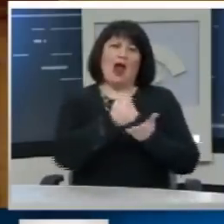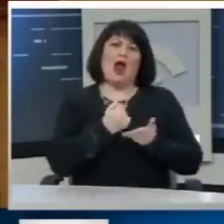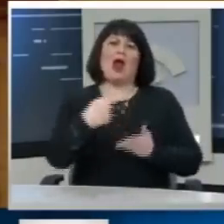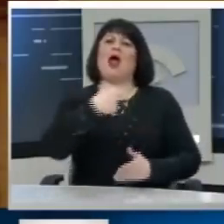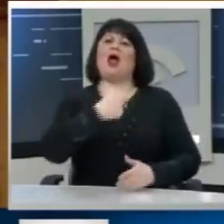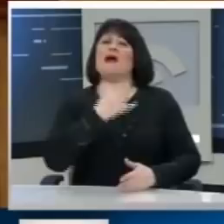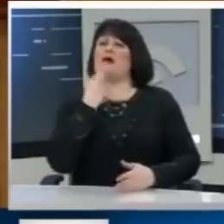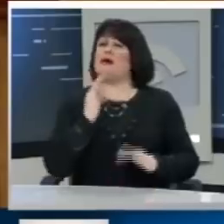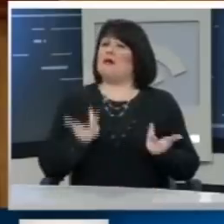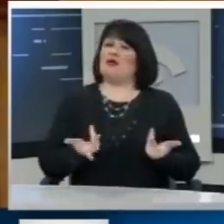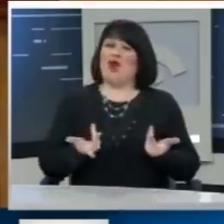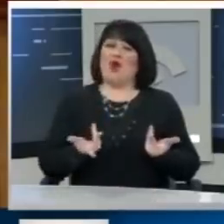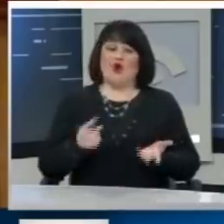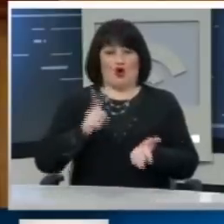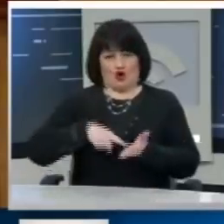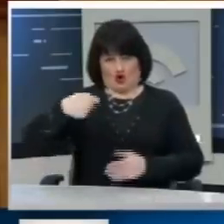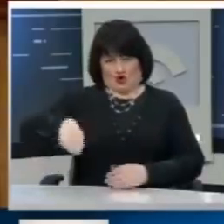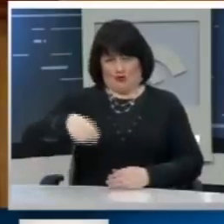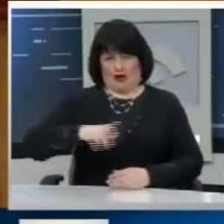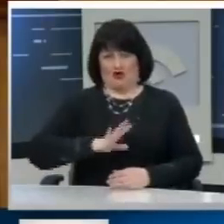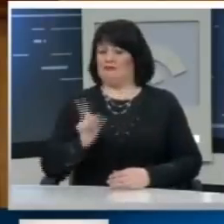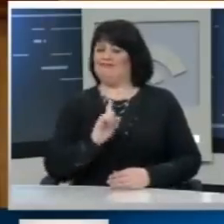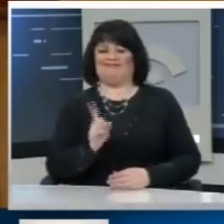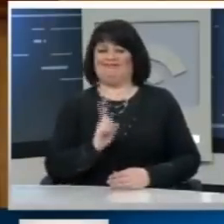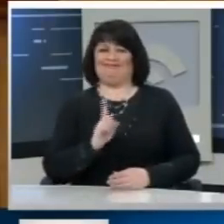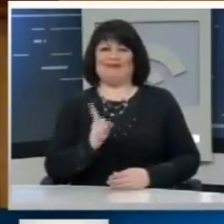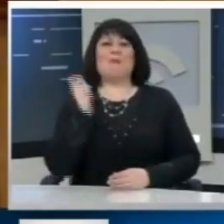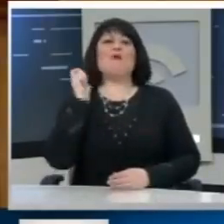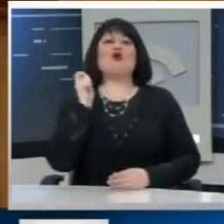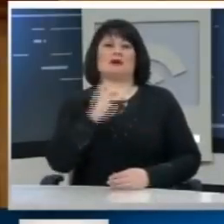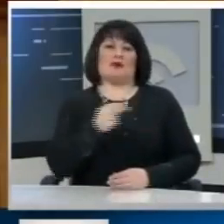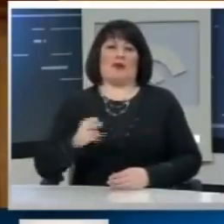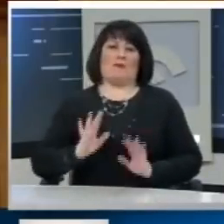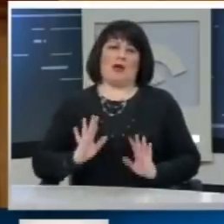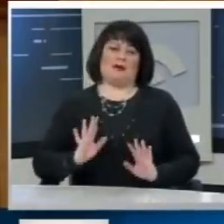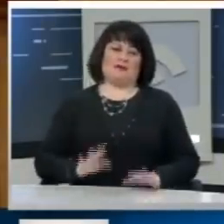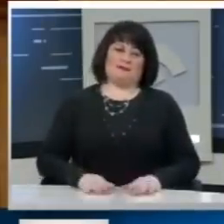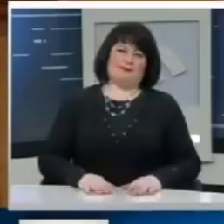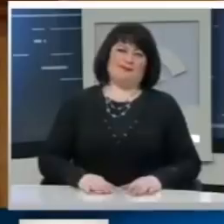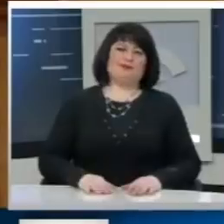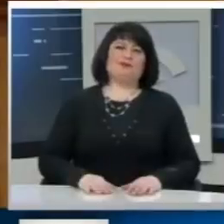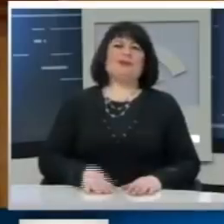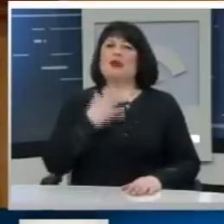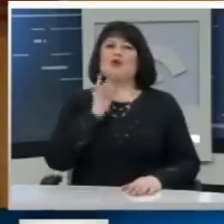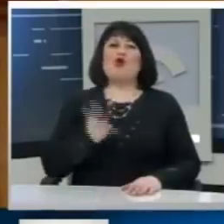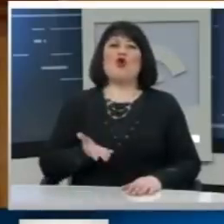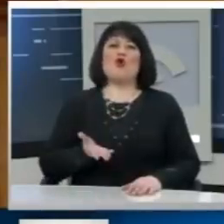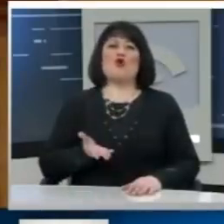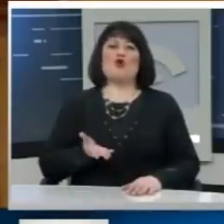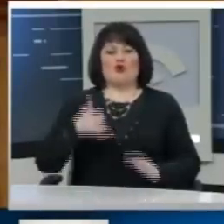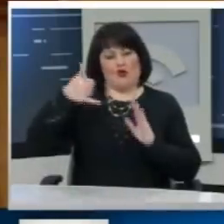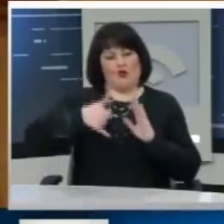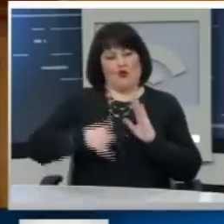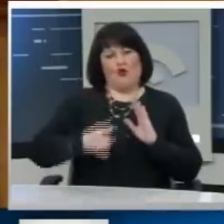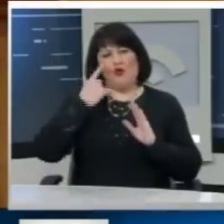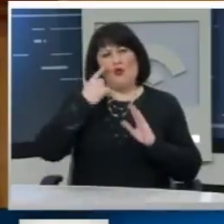άραγε? Ήταν νομικό? Όχι, καθαρά πολιτικό. Η εξήγησή του, για να πάμε